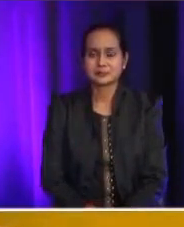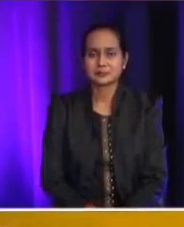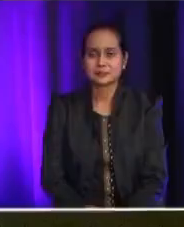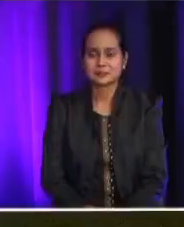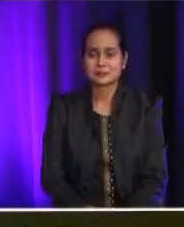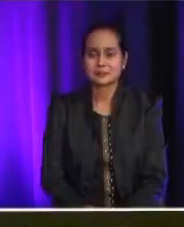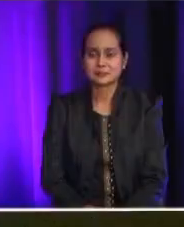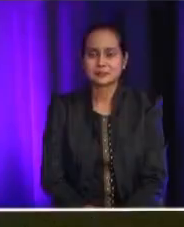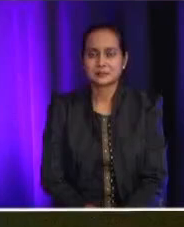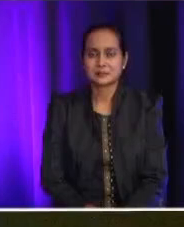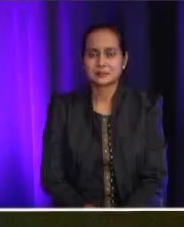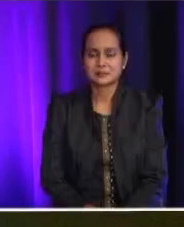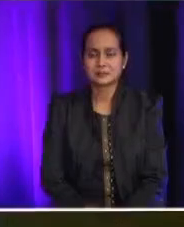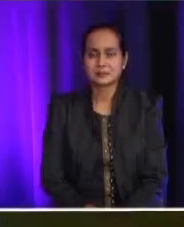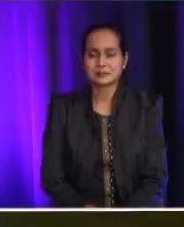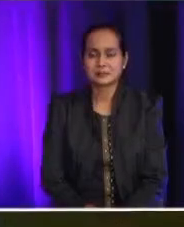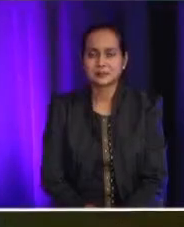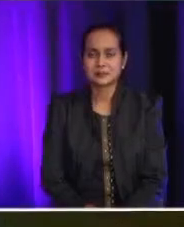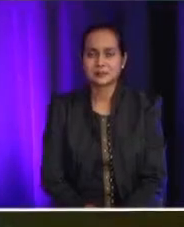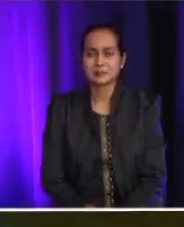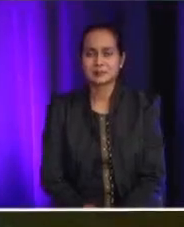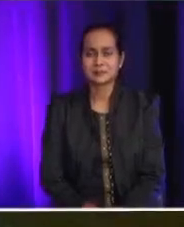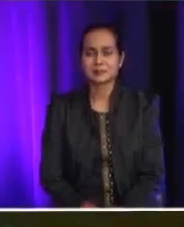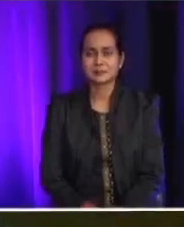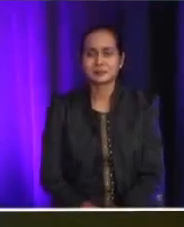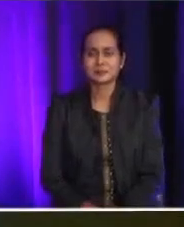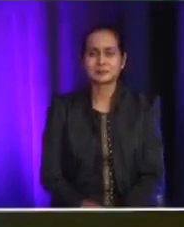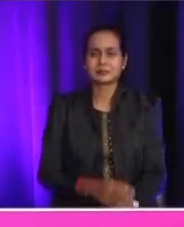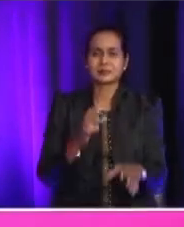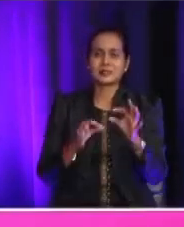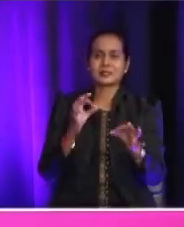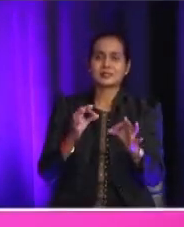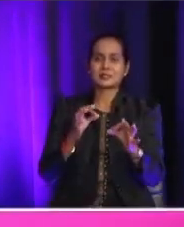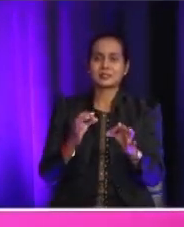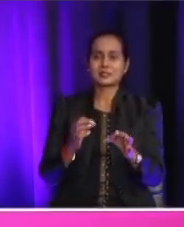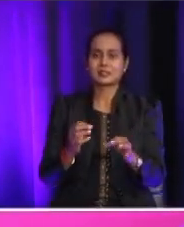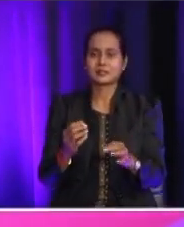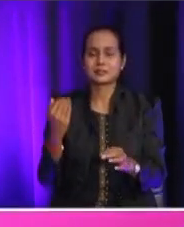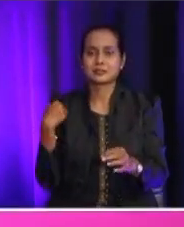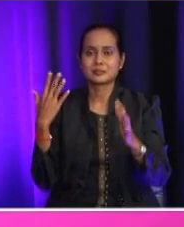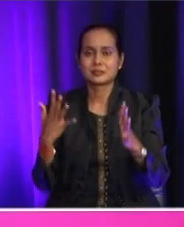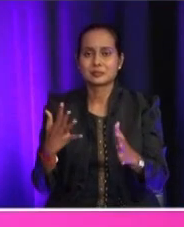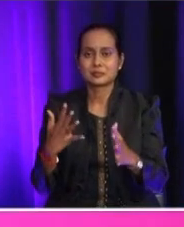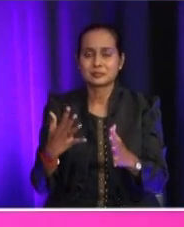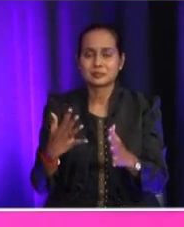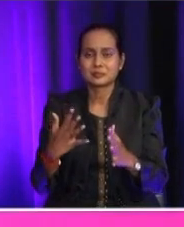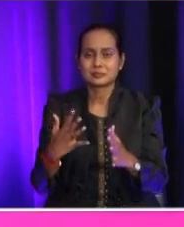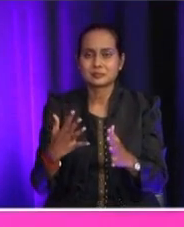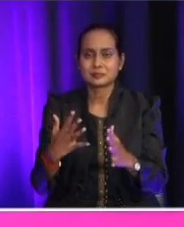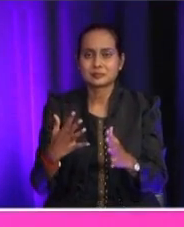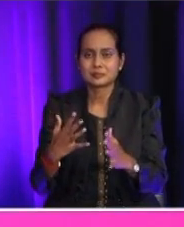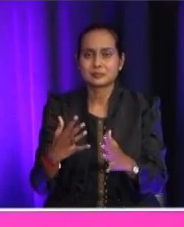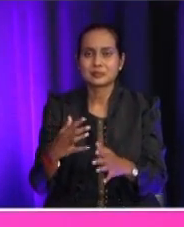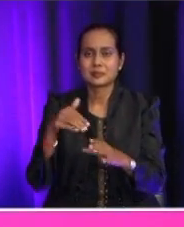Saya, cikgu. Ya, okay, silakan Adania. Sekiranya seseorang berada pada tahap yang lebih tinggi, contohnya alam pekerjaan, sudah